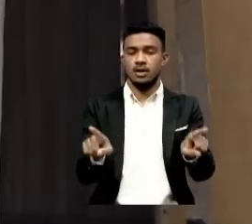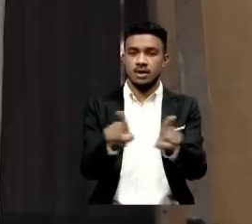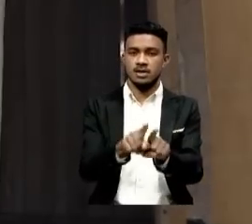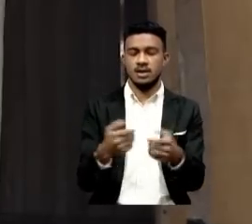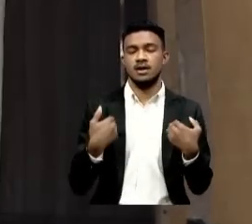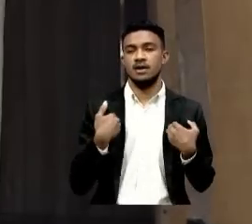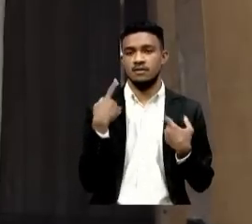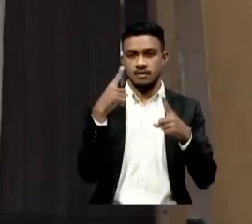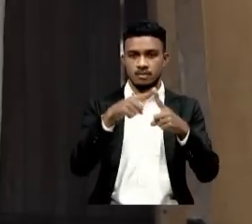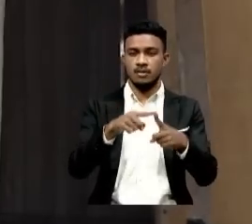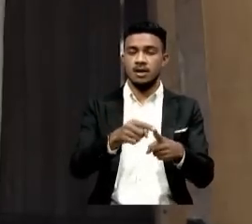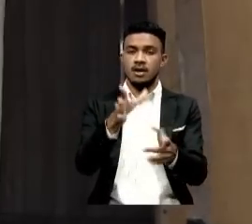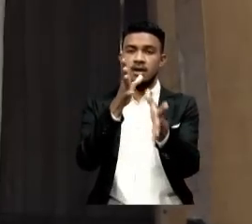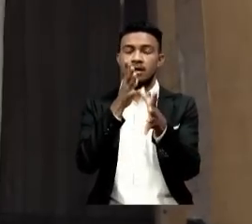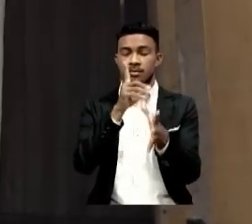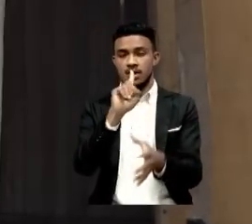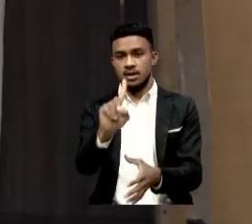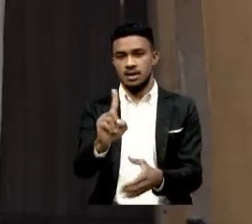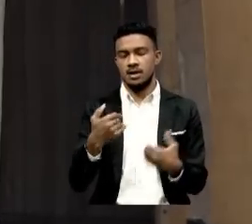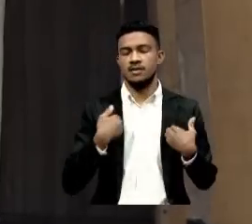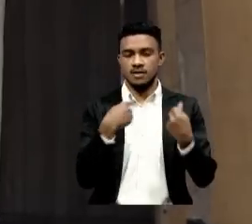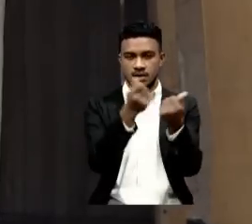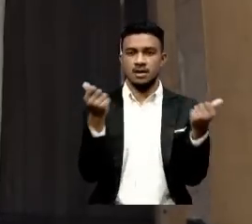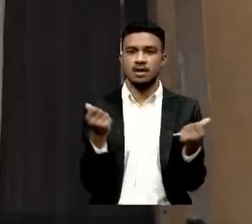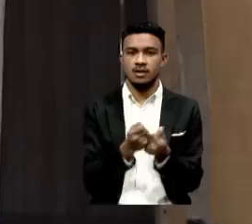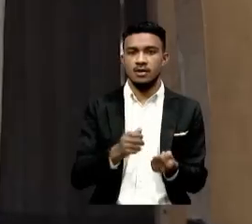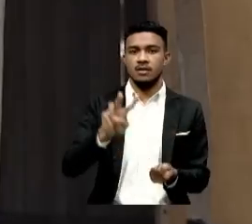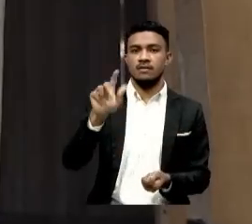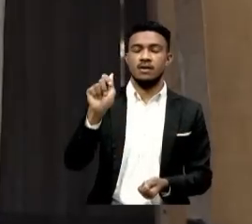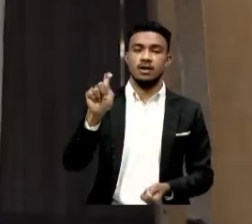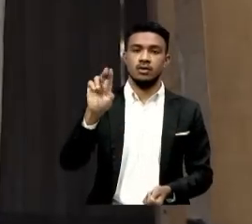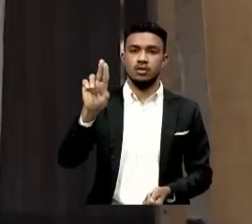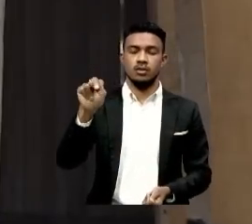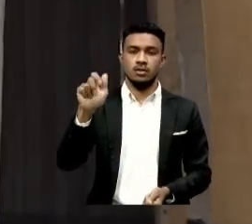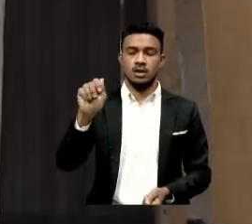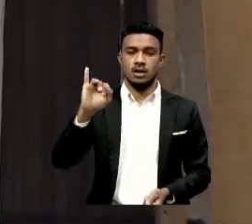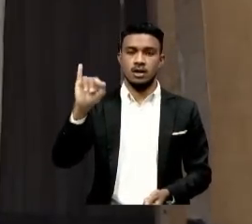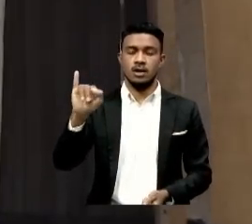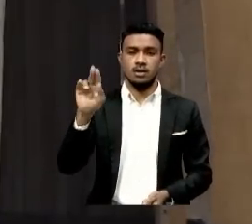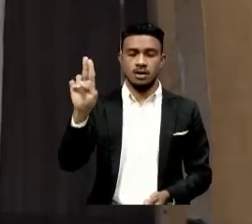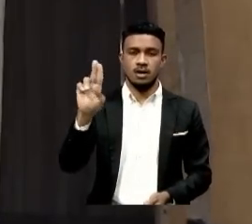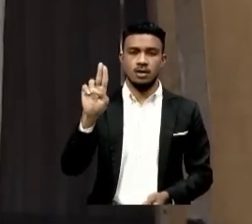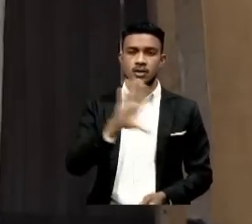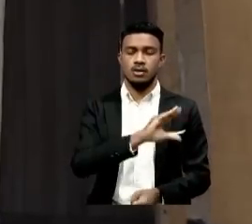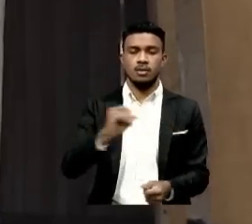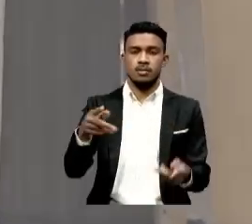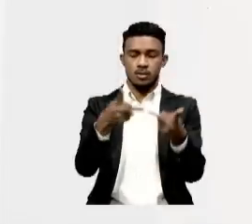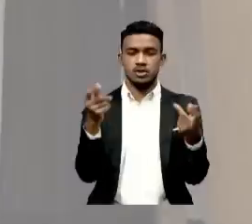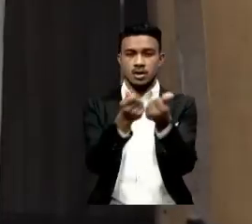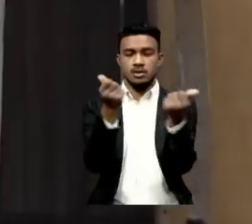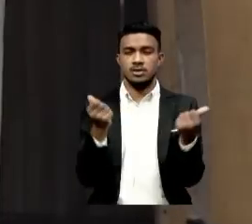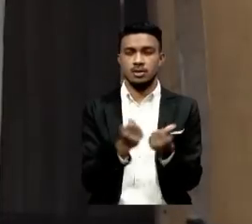akontese ba inang faluk ida ia aldea Vatunau, suku Vatuvou, posto administrativo